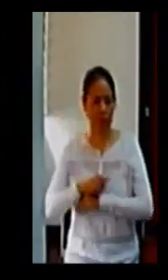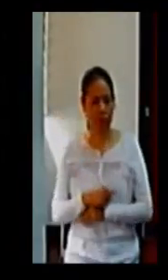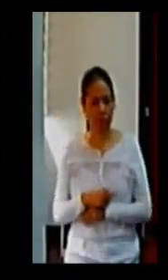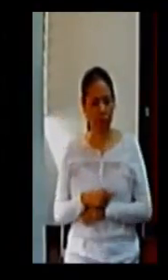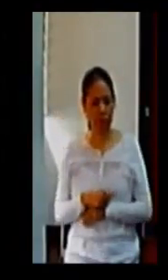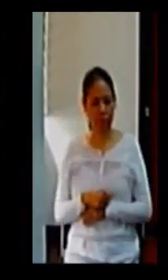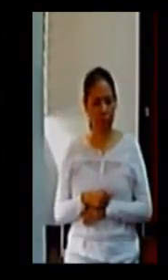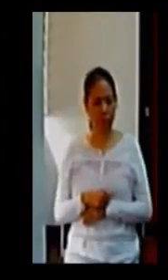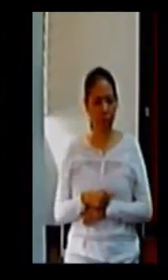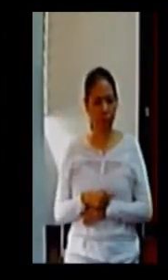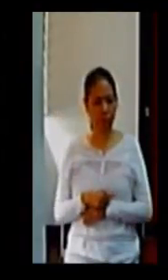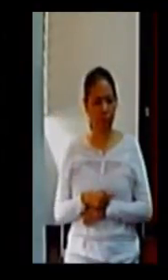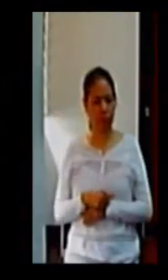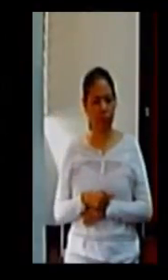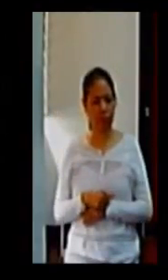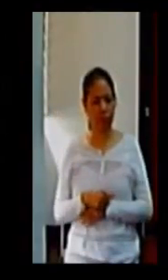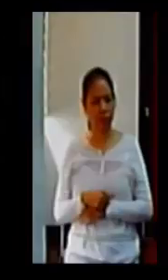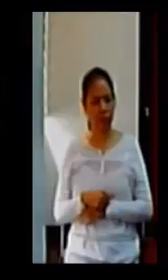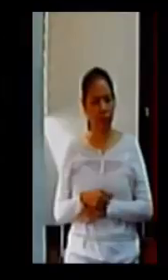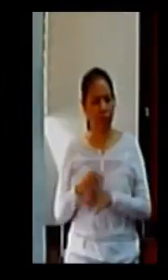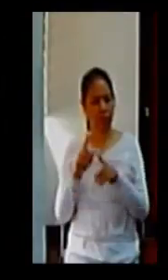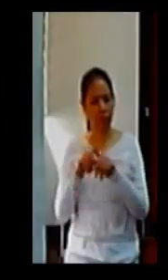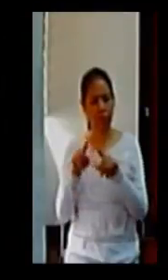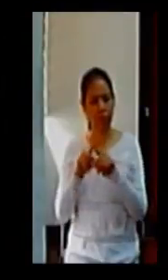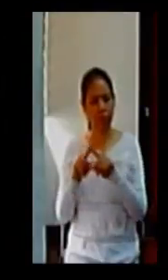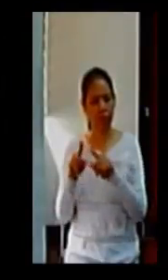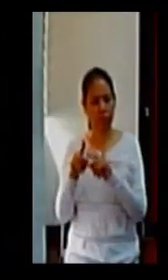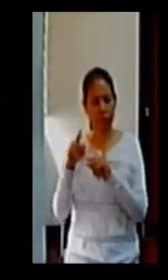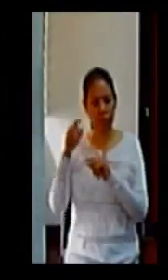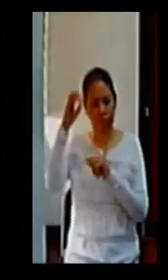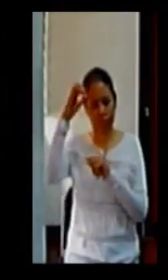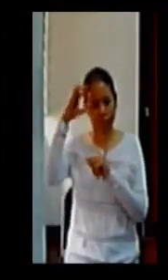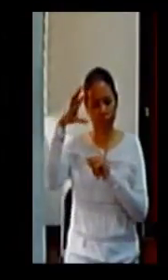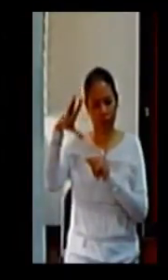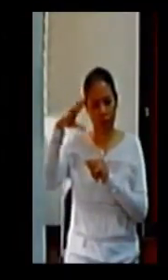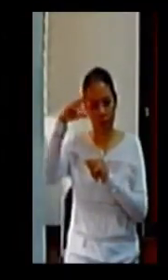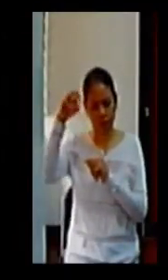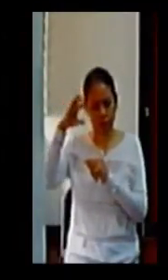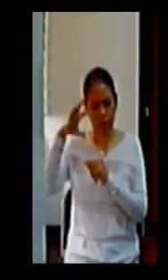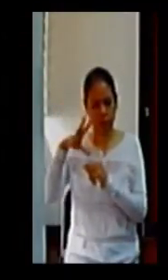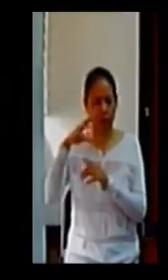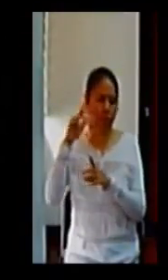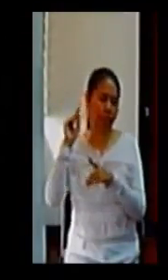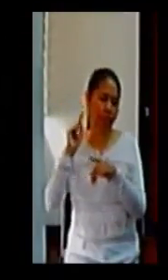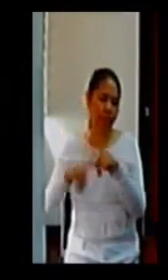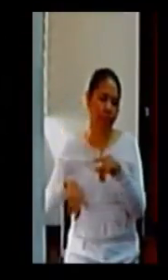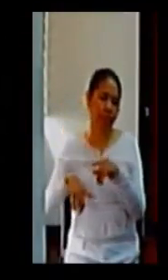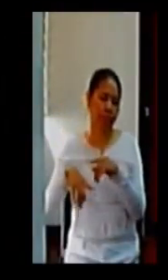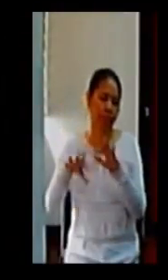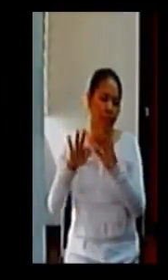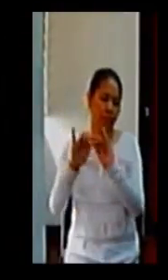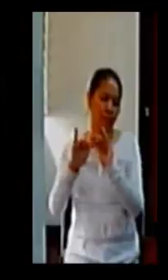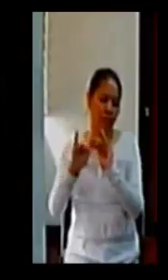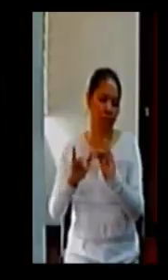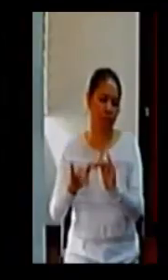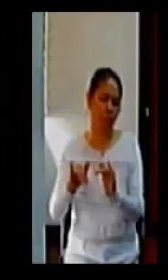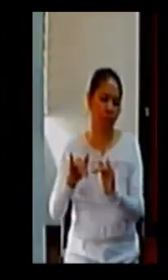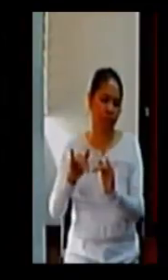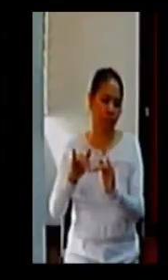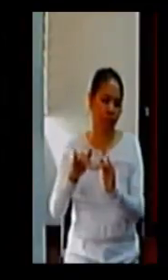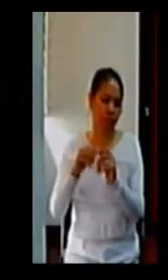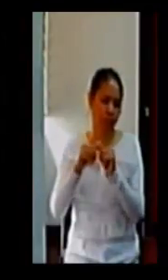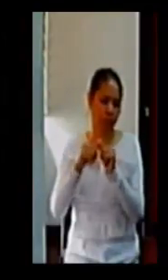Araw. Mm-hmm. Oo. Napakainit daw, iba na ang timplado sa katawan at hindi na ninyo kayang mag-ani ng